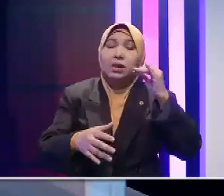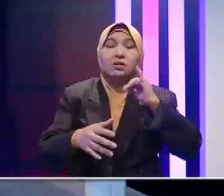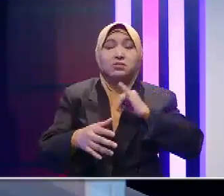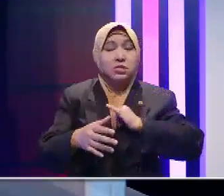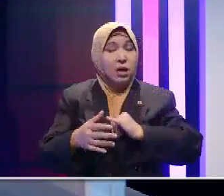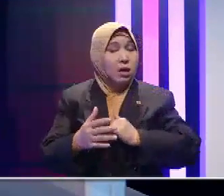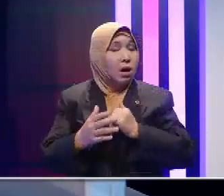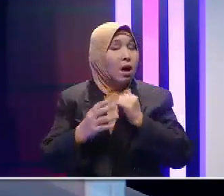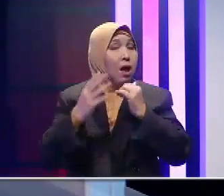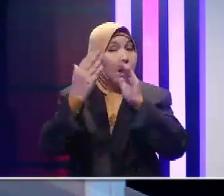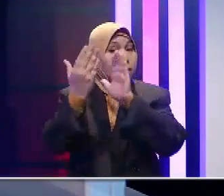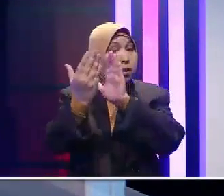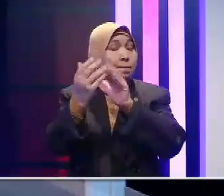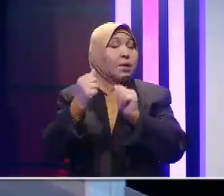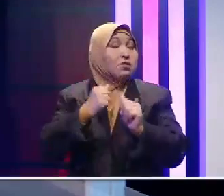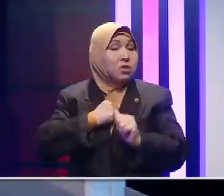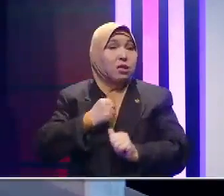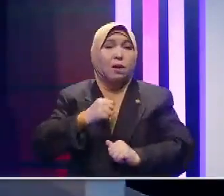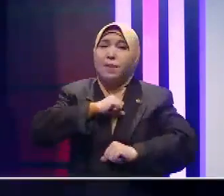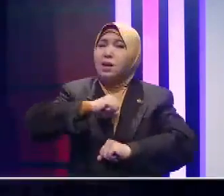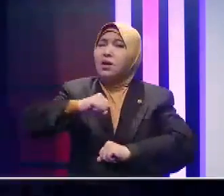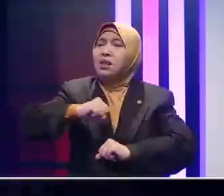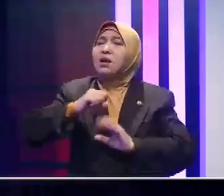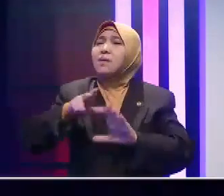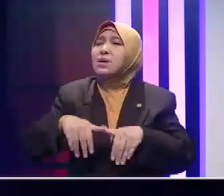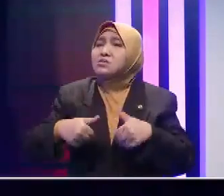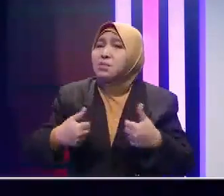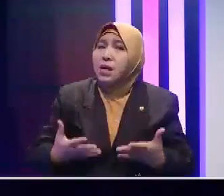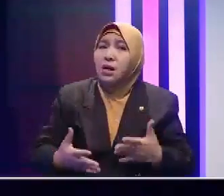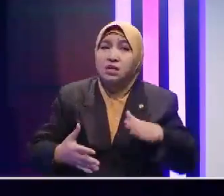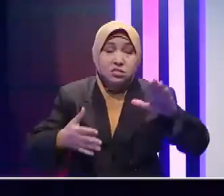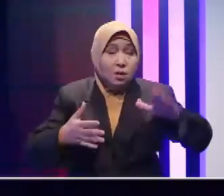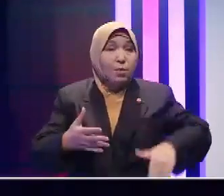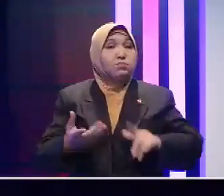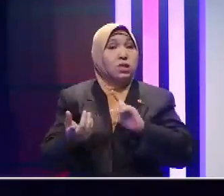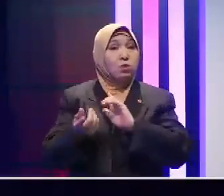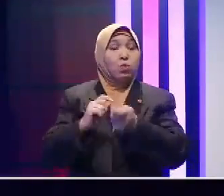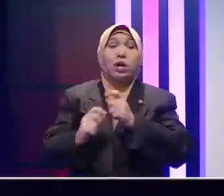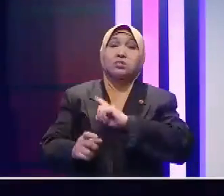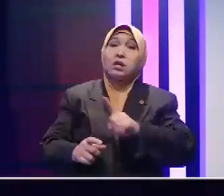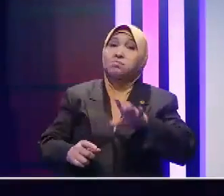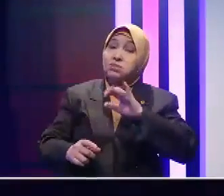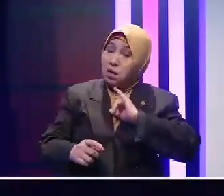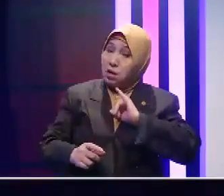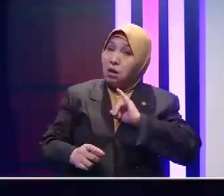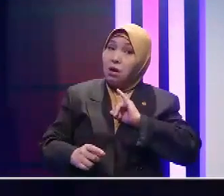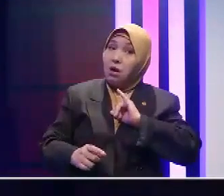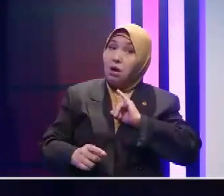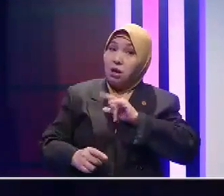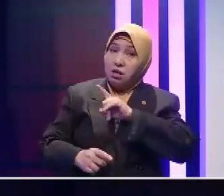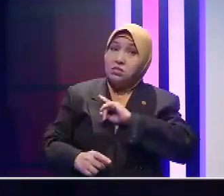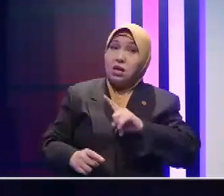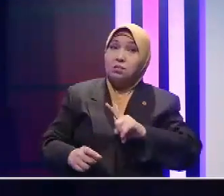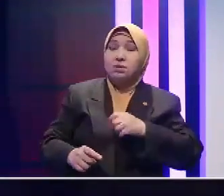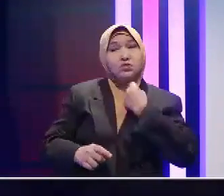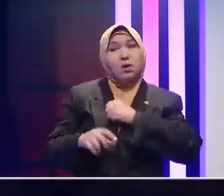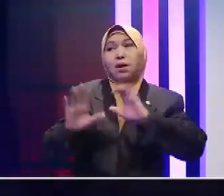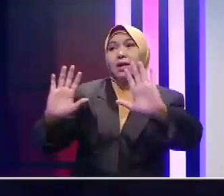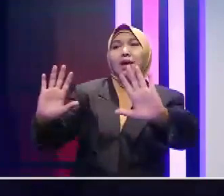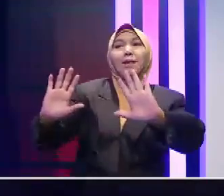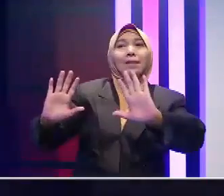sendirilah. Bila kata menentang ni macam mana? Sebelum memeluk agama Islam, saya ni kalau kata Islam ya, sorry lah bro,